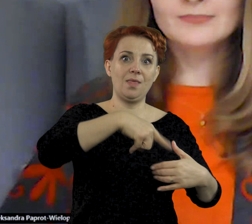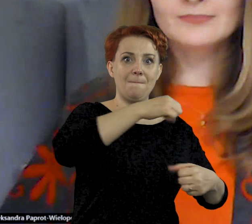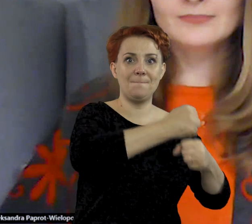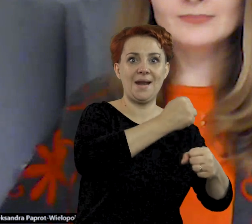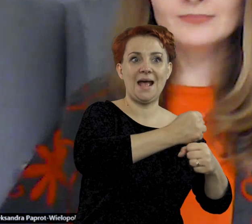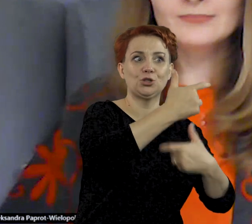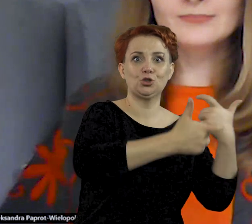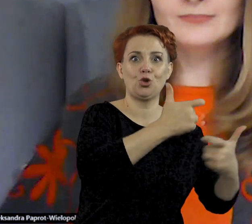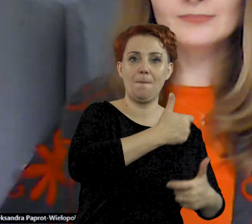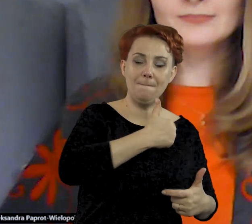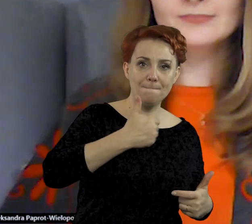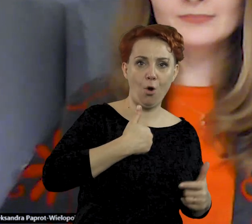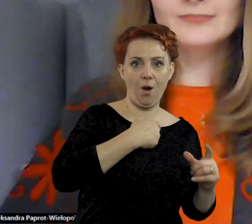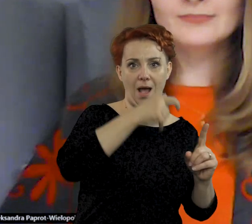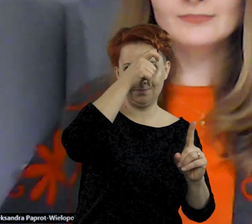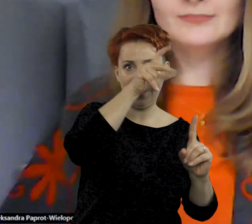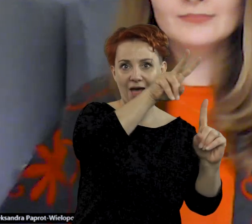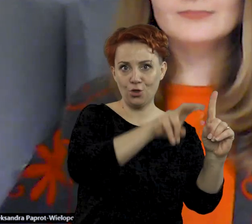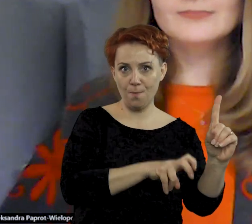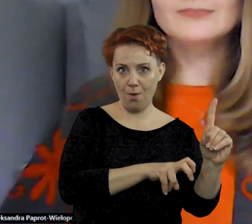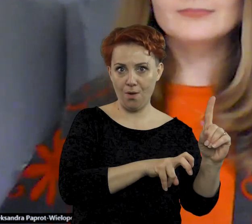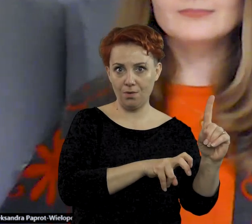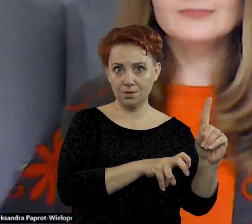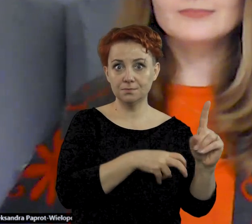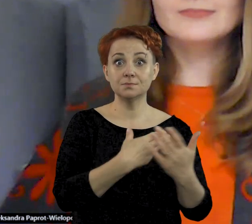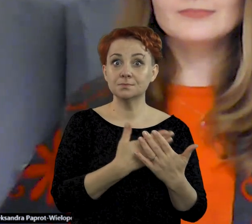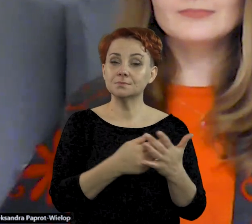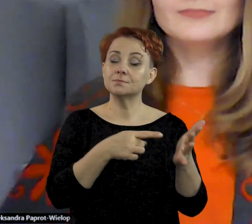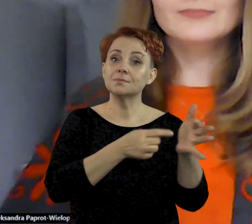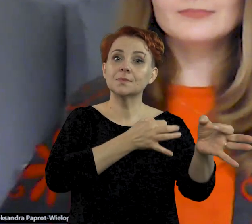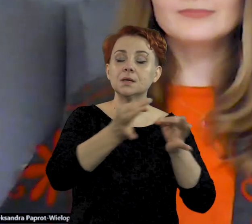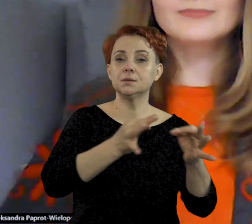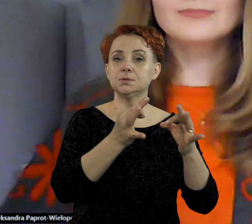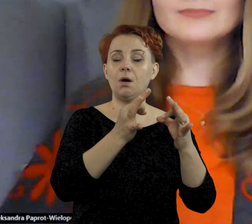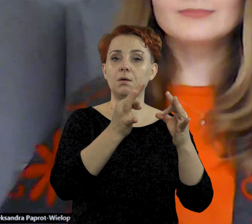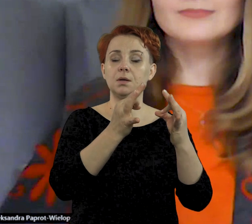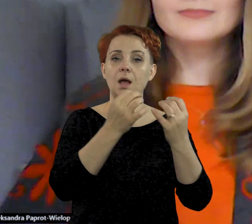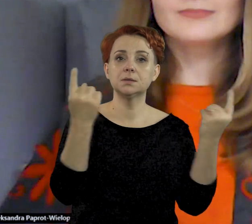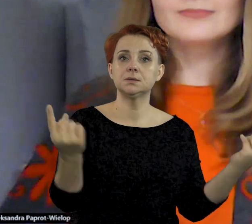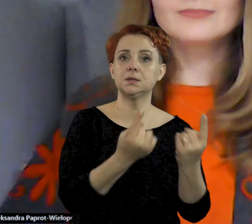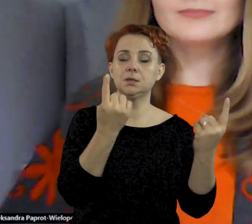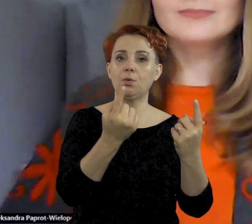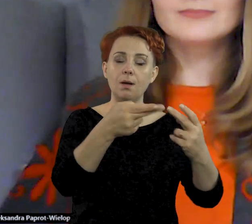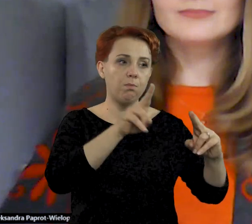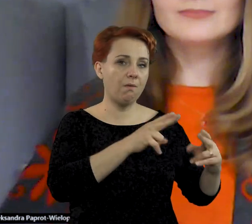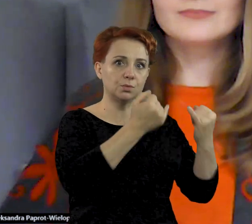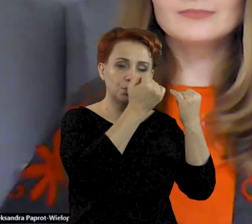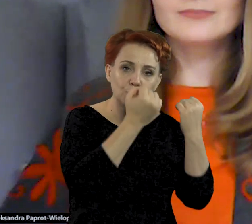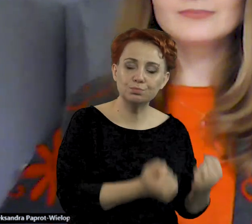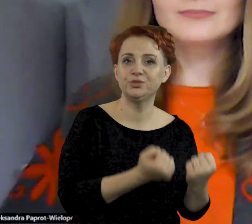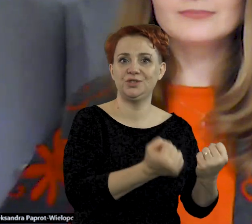O czym, więc te historie, wątki, do których wracamy, one są bardzo różne, często bardzo skomplikowane,